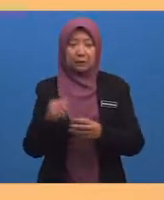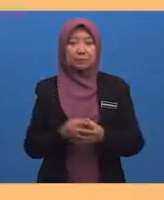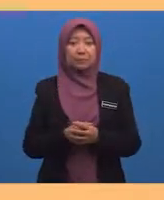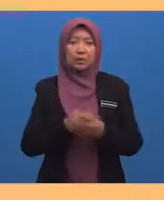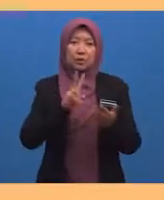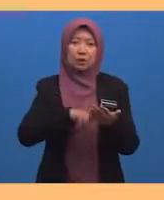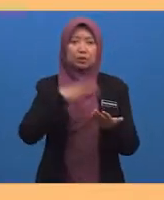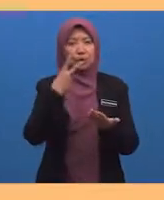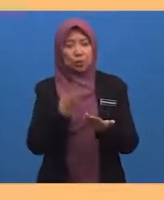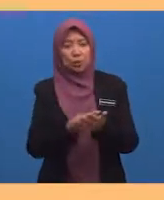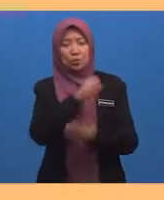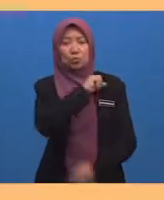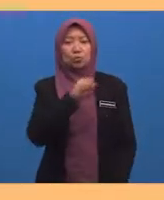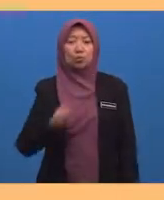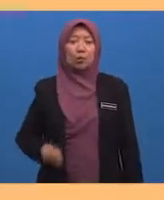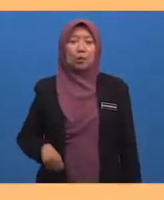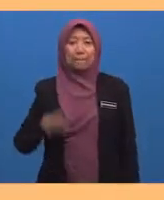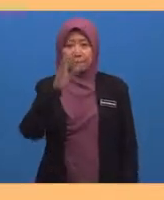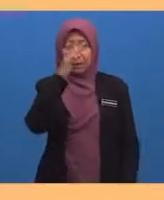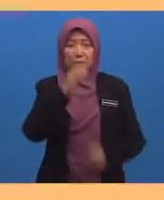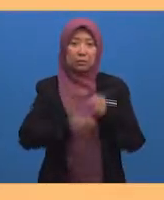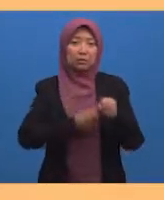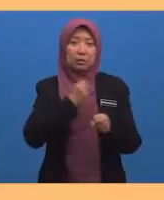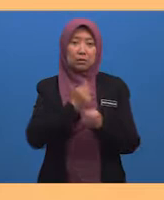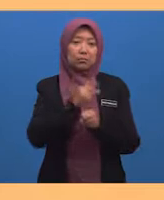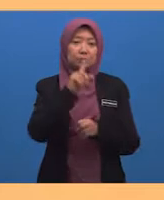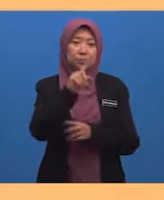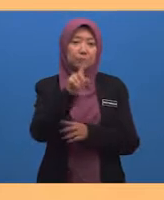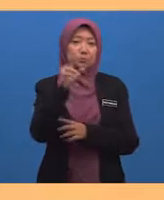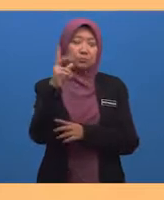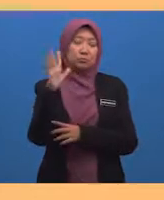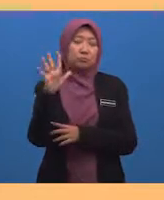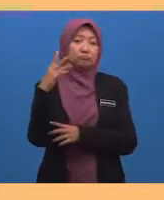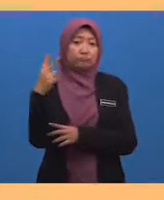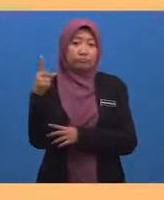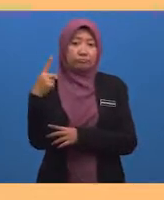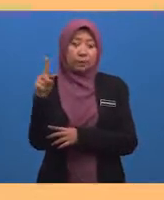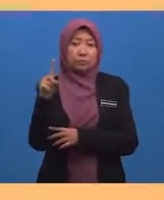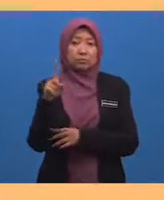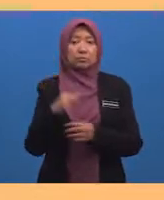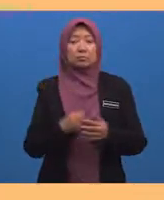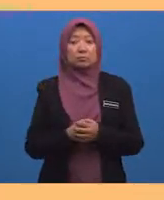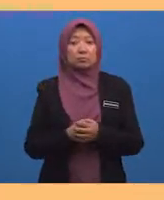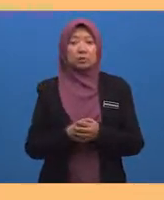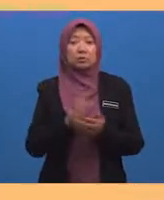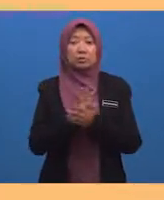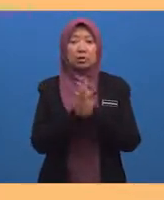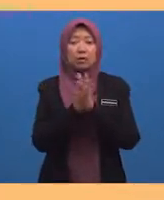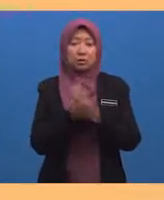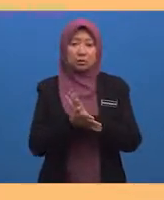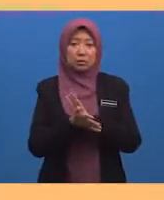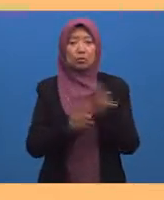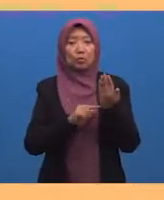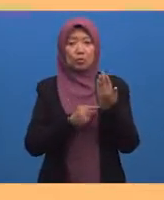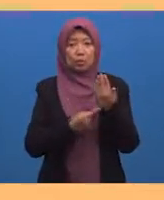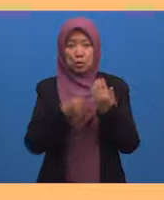Kejatuhan Kesultanan Melayu Melaka pada tahun 1511 di tangan Portugis menjadi titik tolak bagi